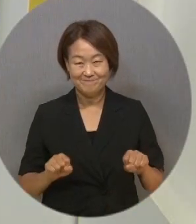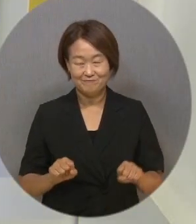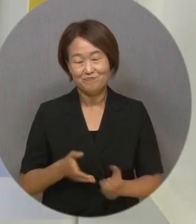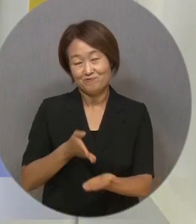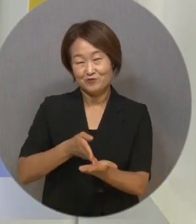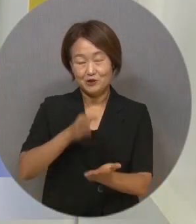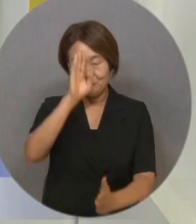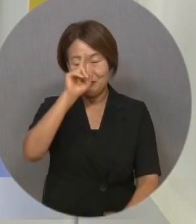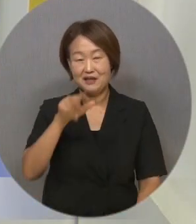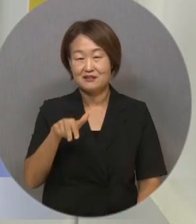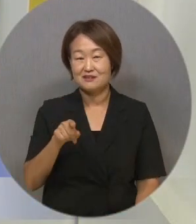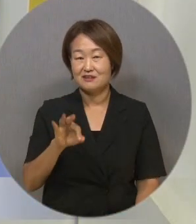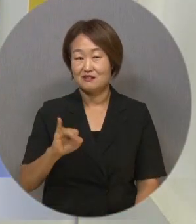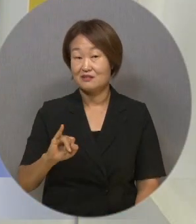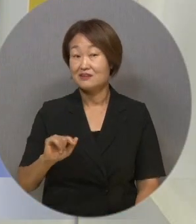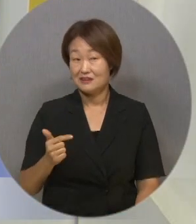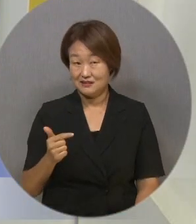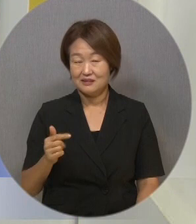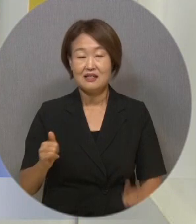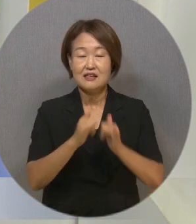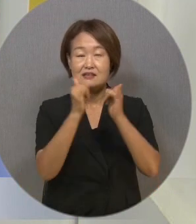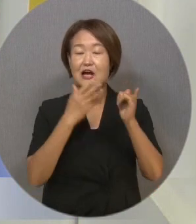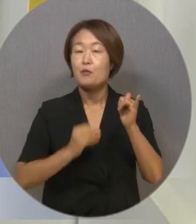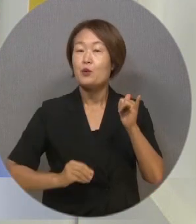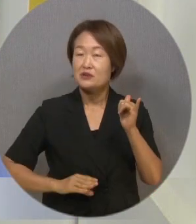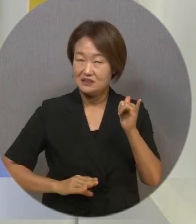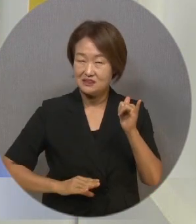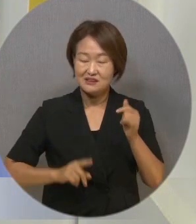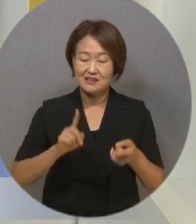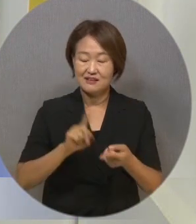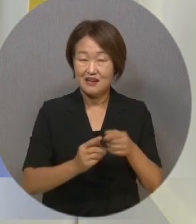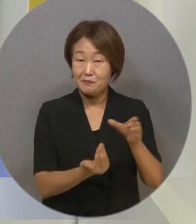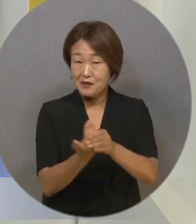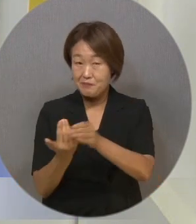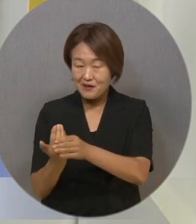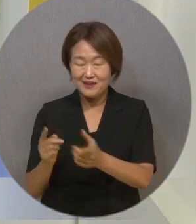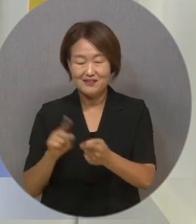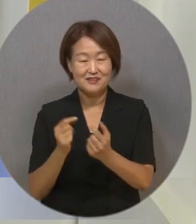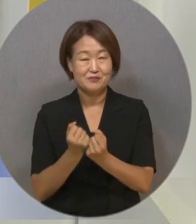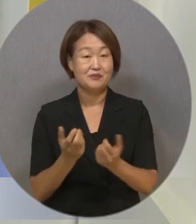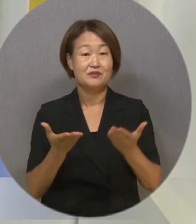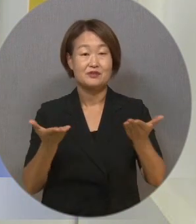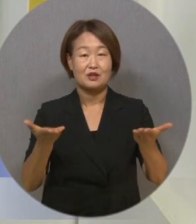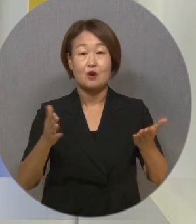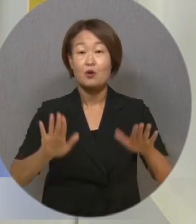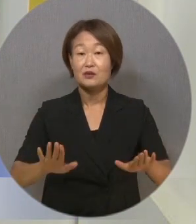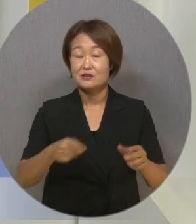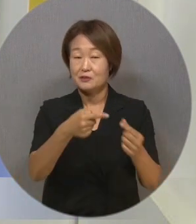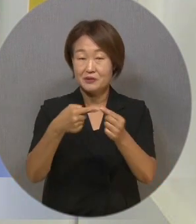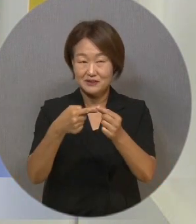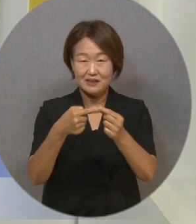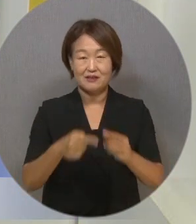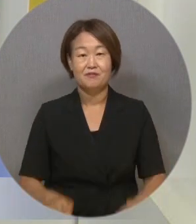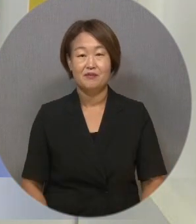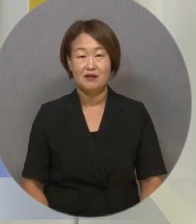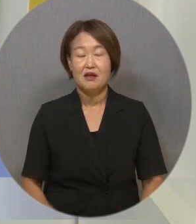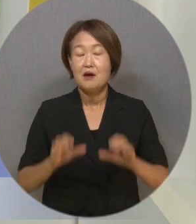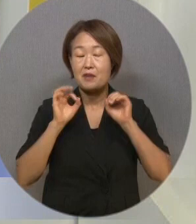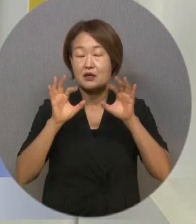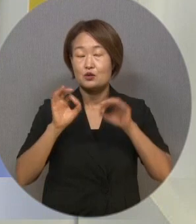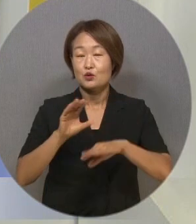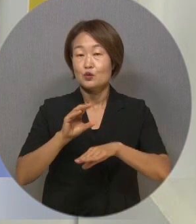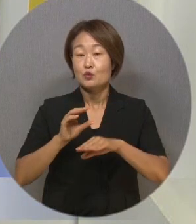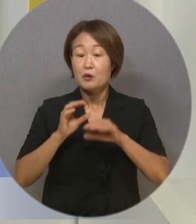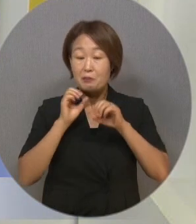박정현입니다 왜 페어뉴스와 함께 사회복지개 이슈를 만나봅니다 오늘 첫 번째 기사입니다 방송통신위원회는